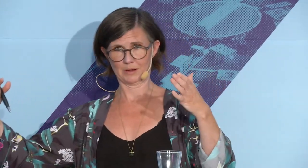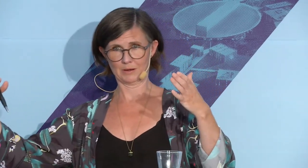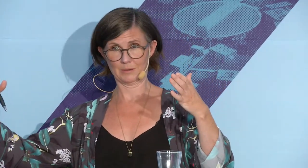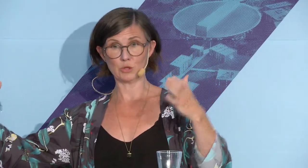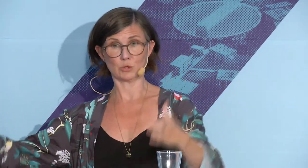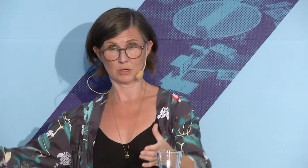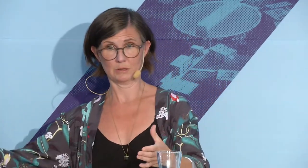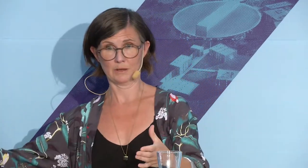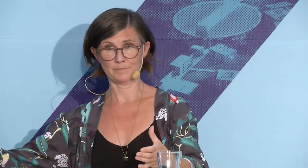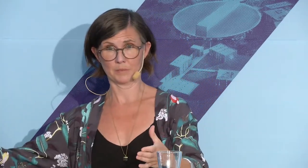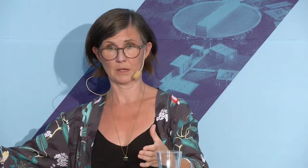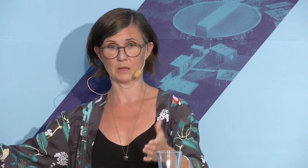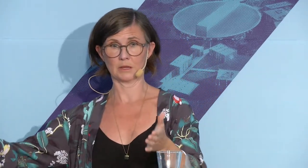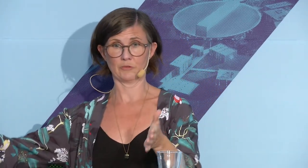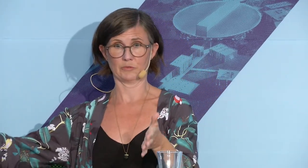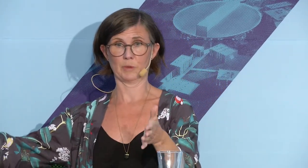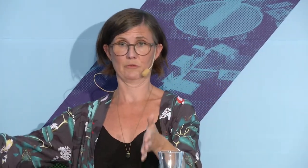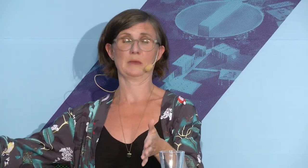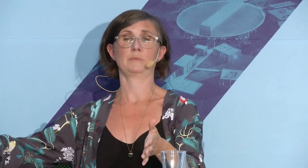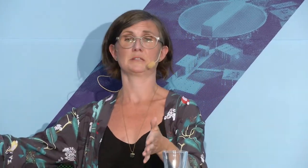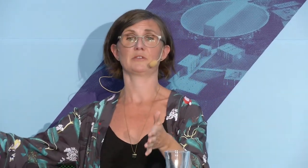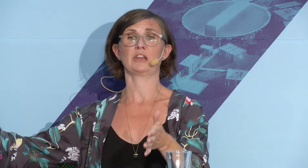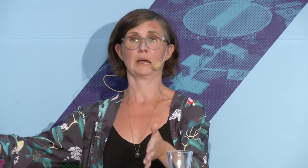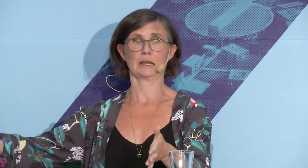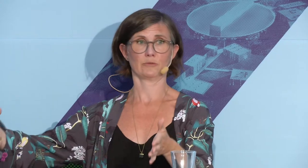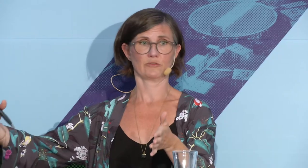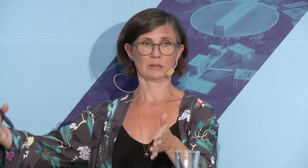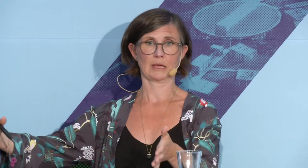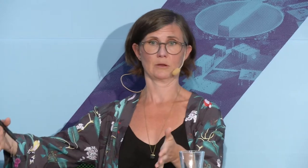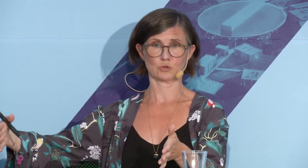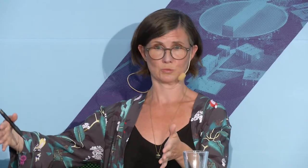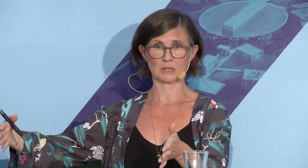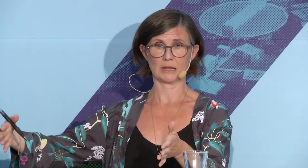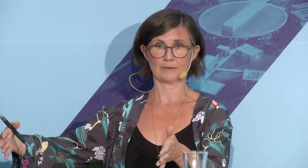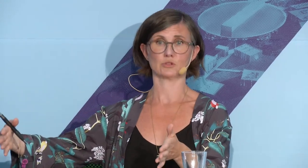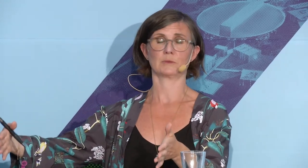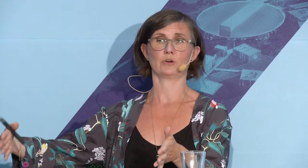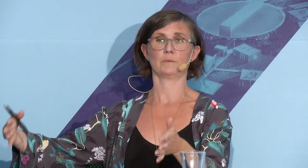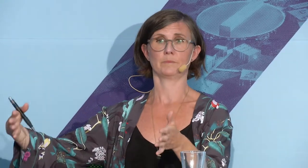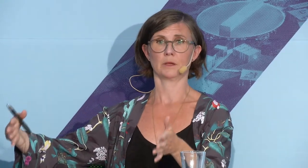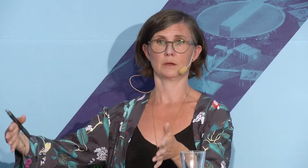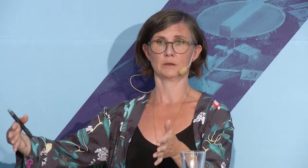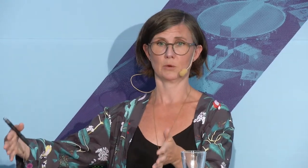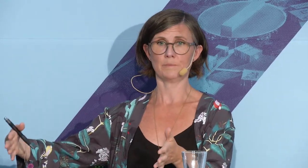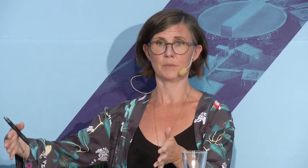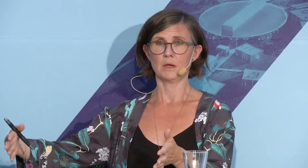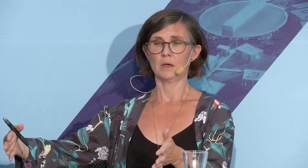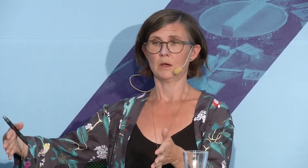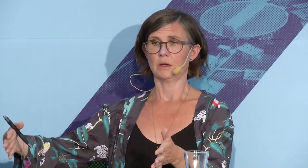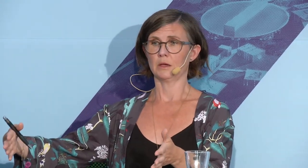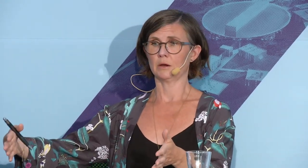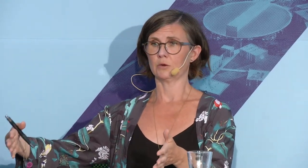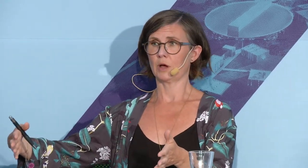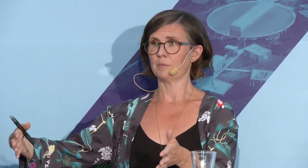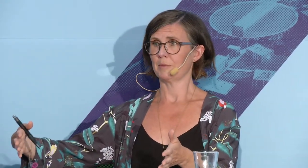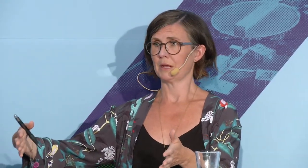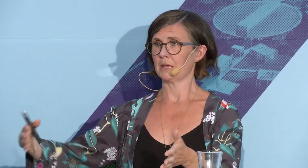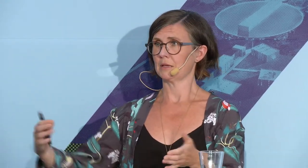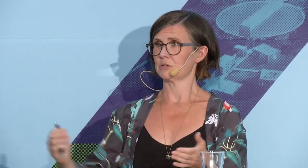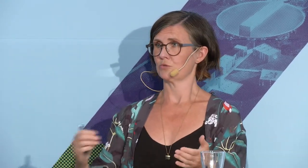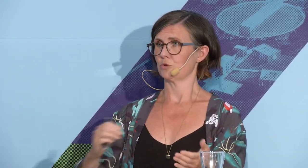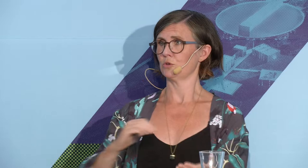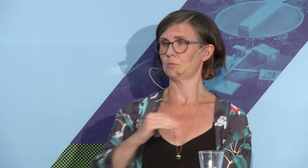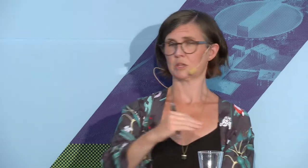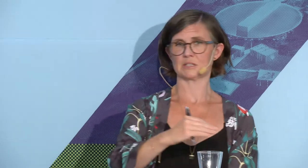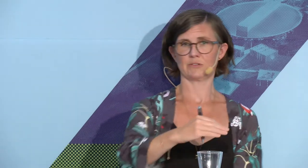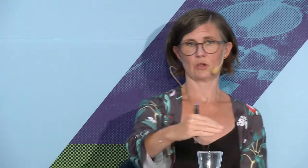på en mjuk yta. Därför att vi behöver mer plats till fler elever, ungefär 3 gånger så många elever som det var då. Och då hamnar man